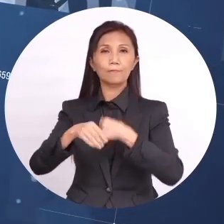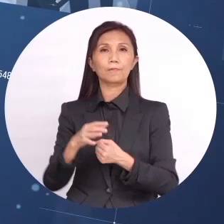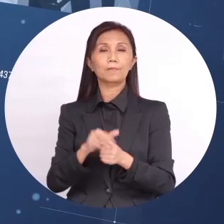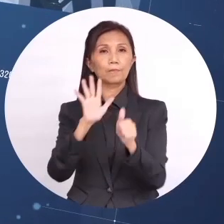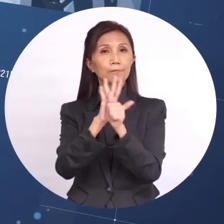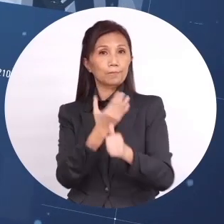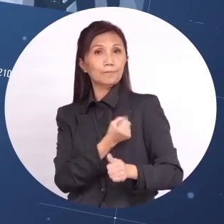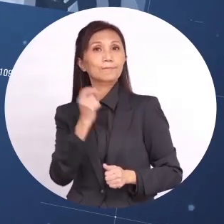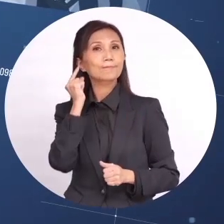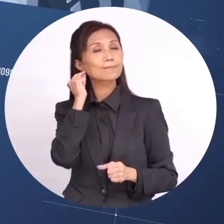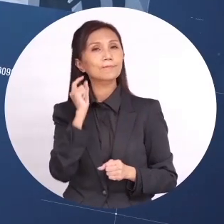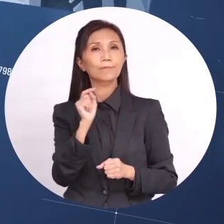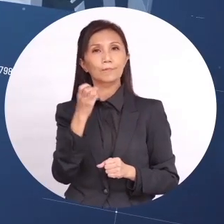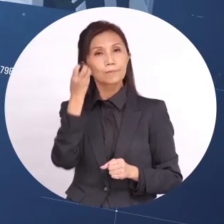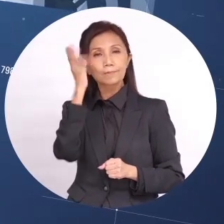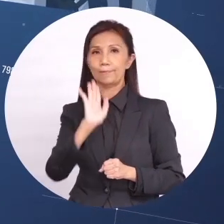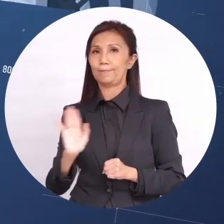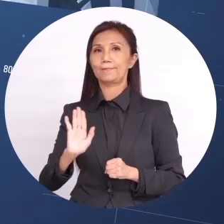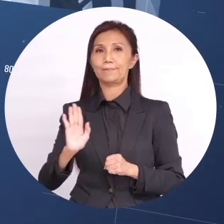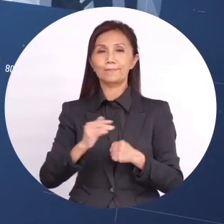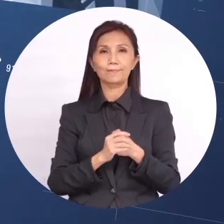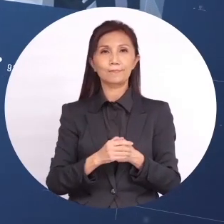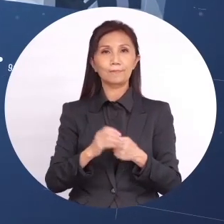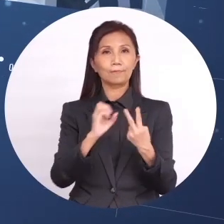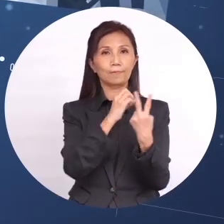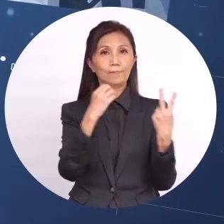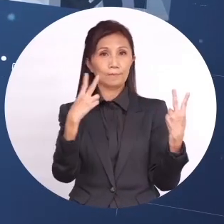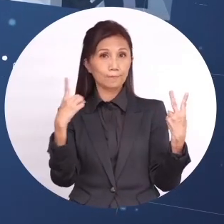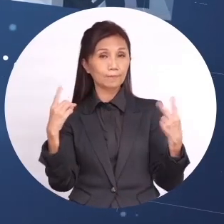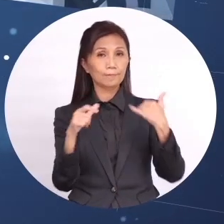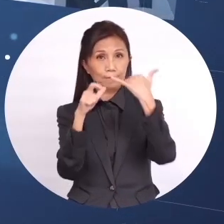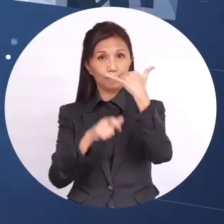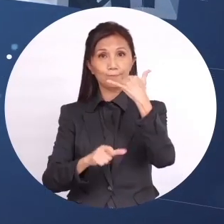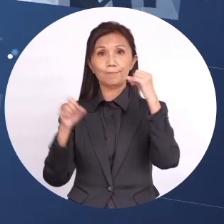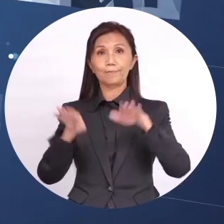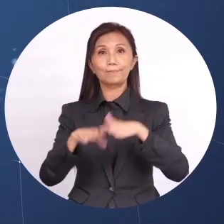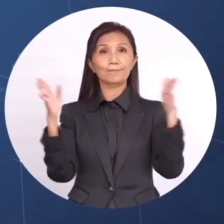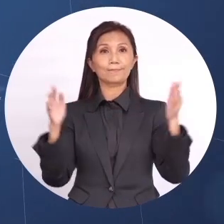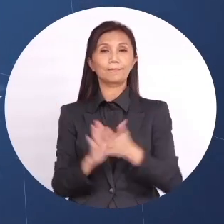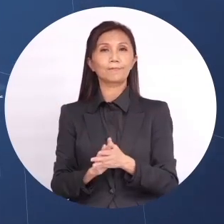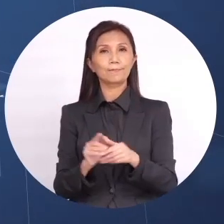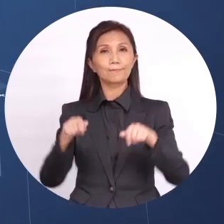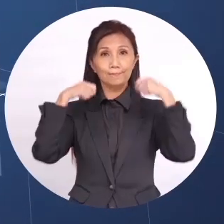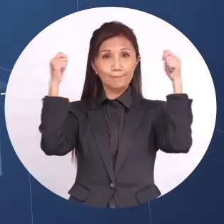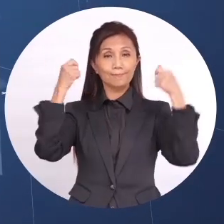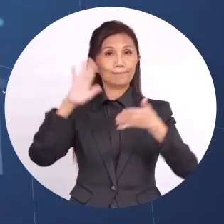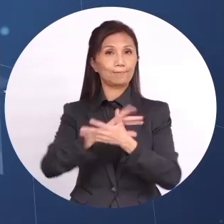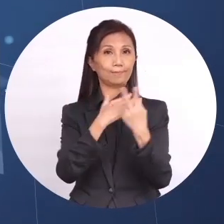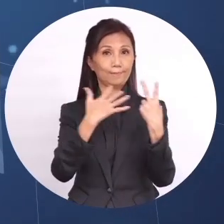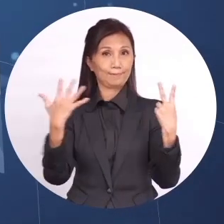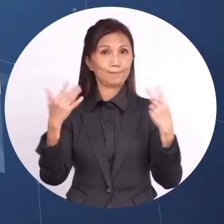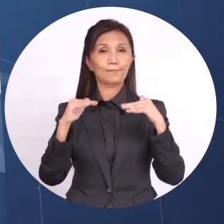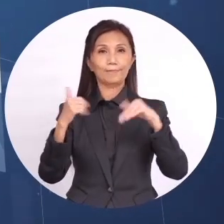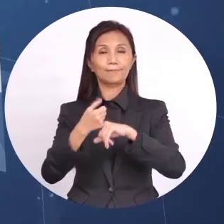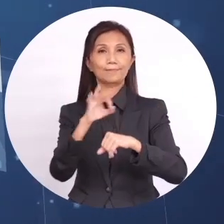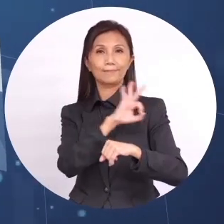保障喂哺母乳的女性免受歧视的条文在2021年6月生效。为了庆祝25周年，